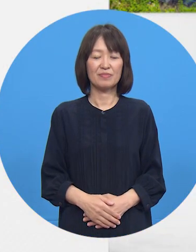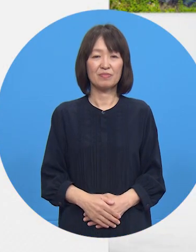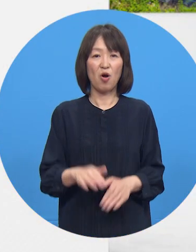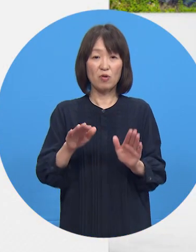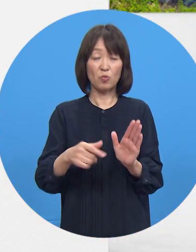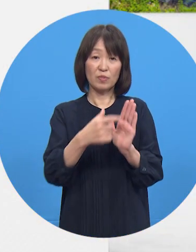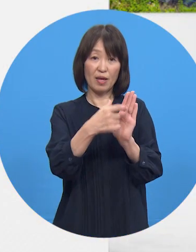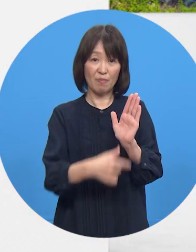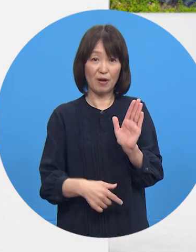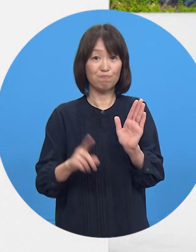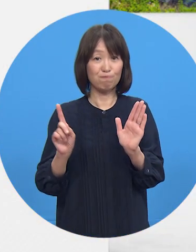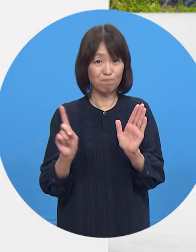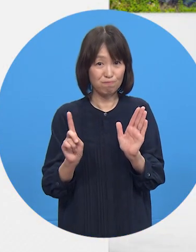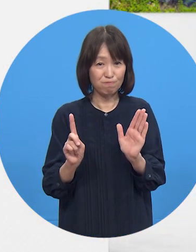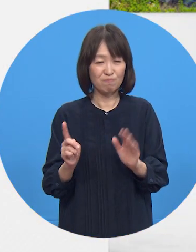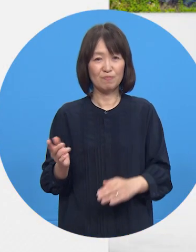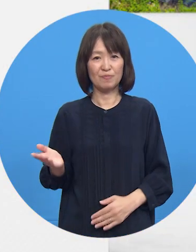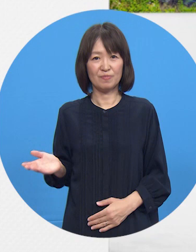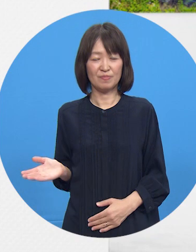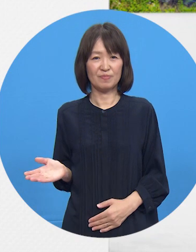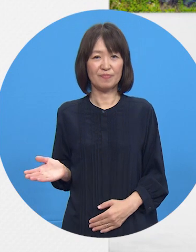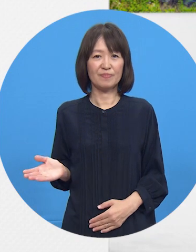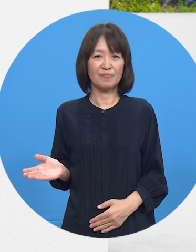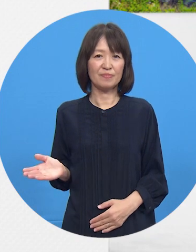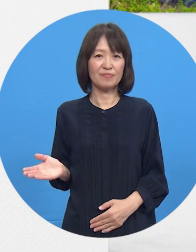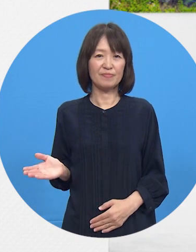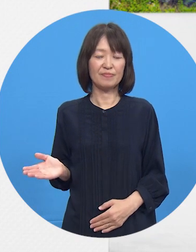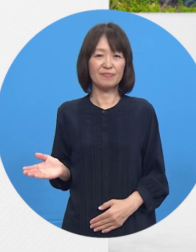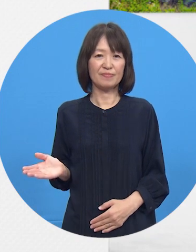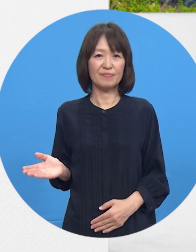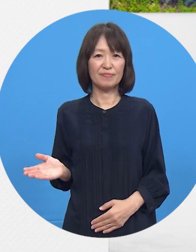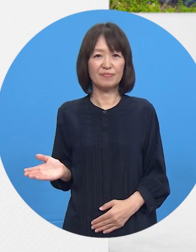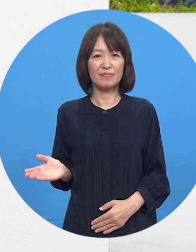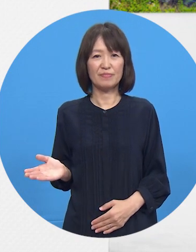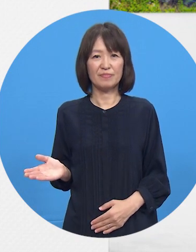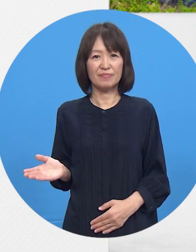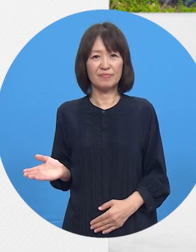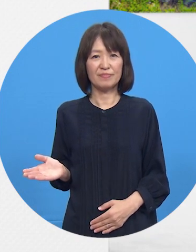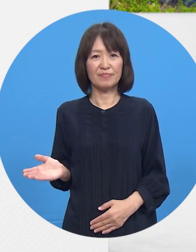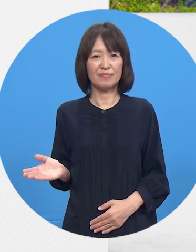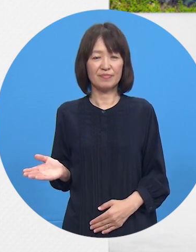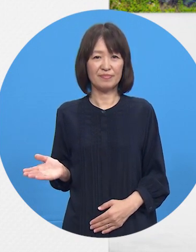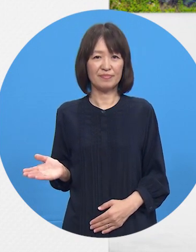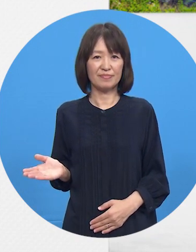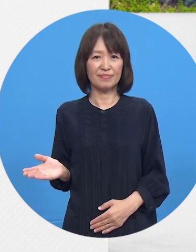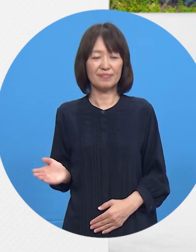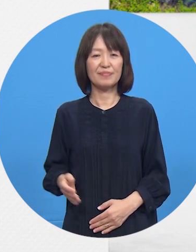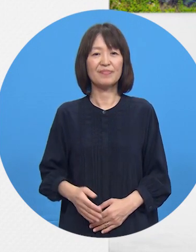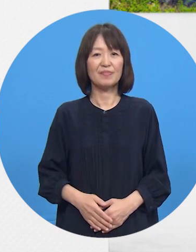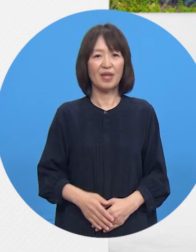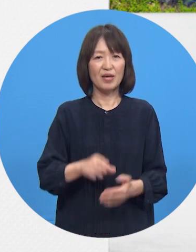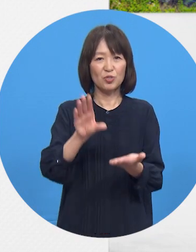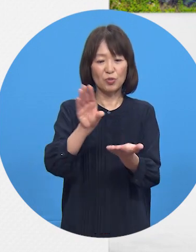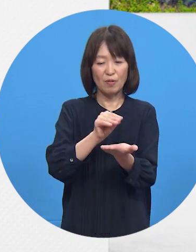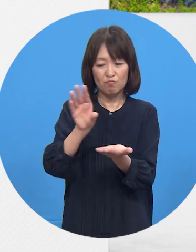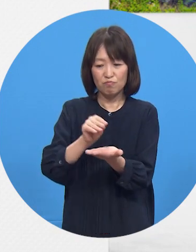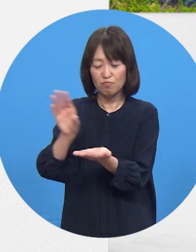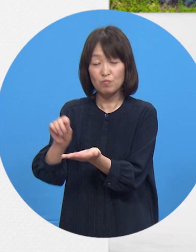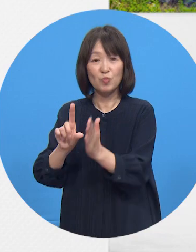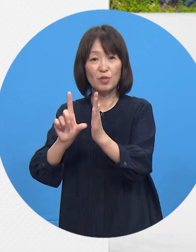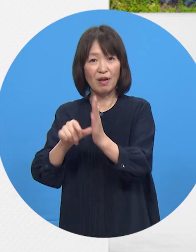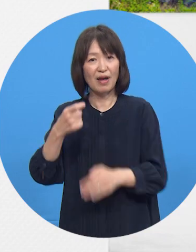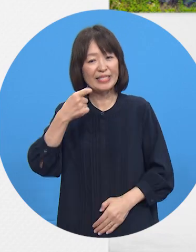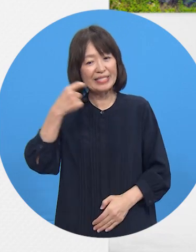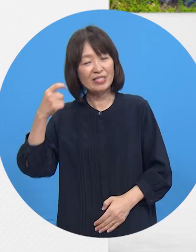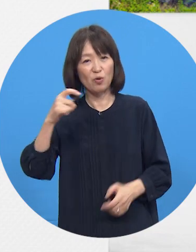今回のテーマは全入鳥取砂丘月面実証フィールドルナテラス。取材をしてみると気